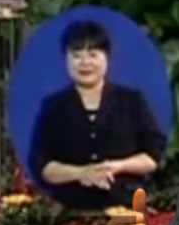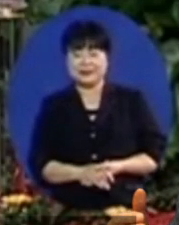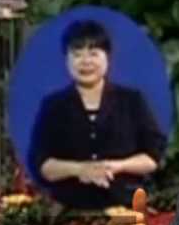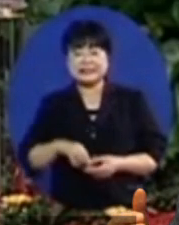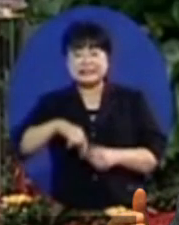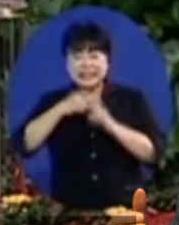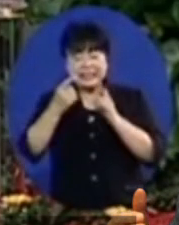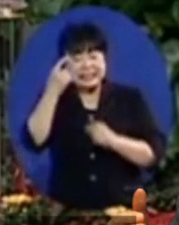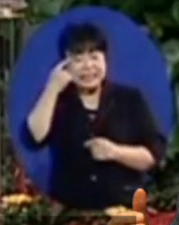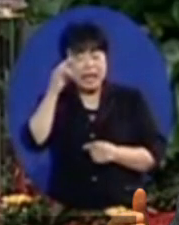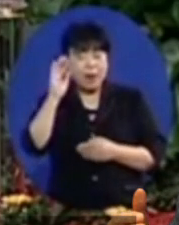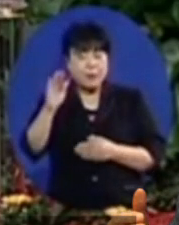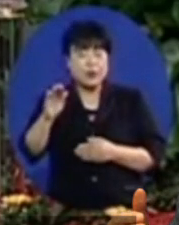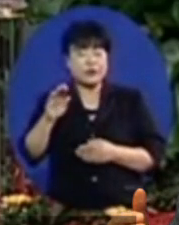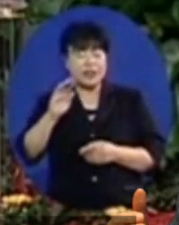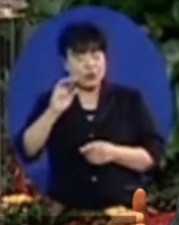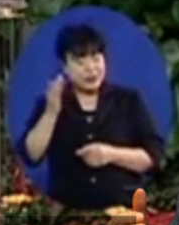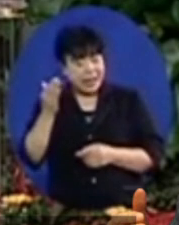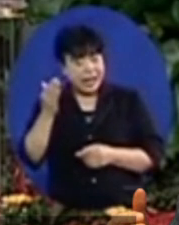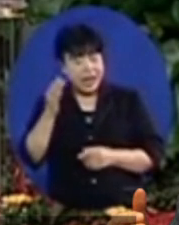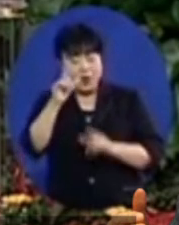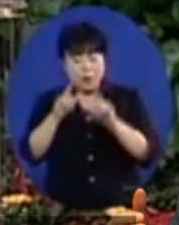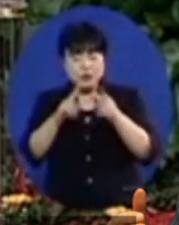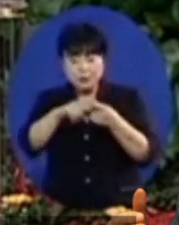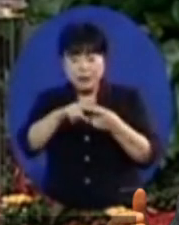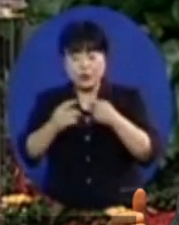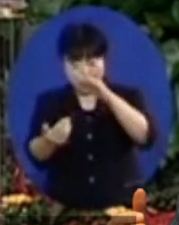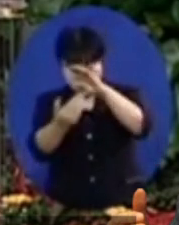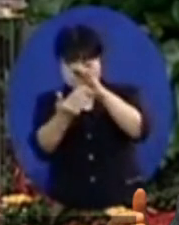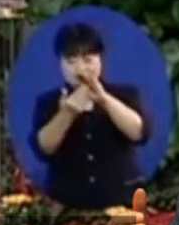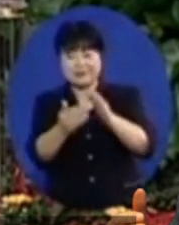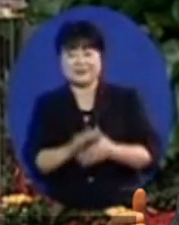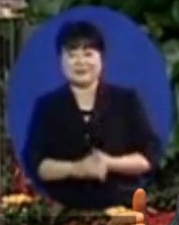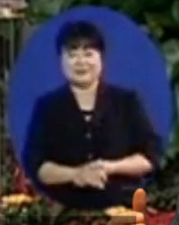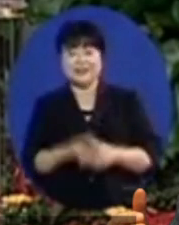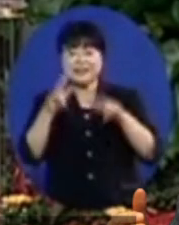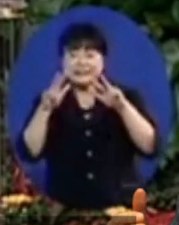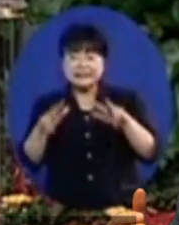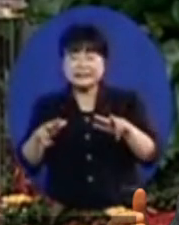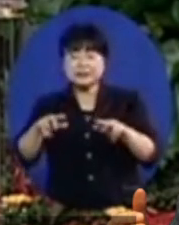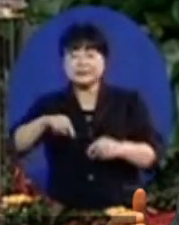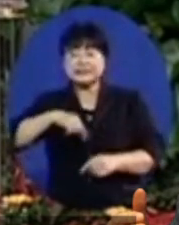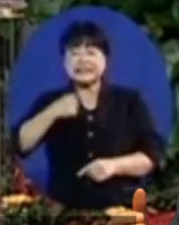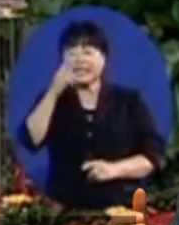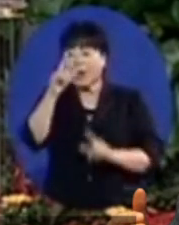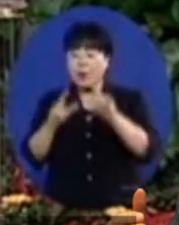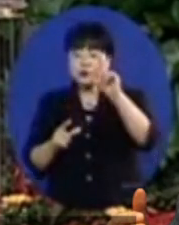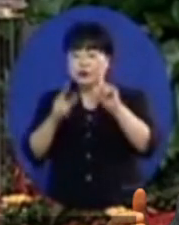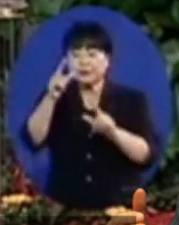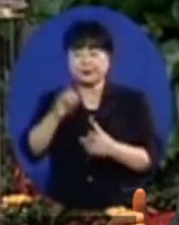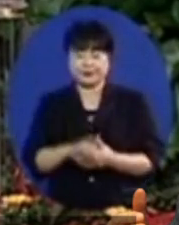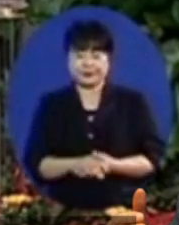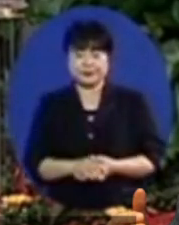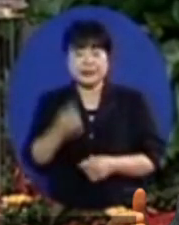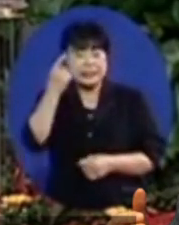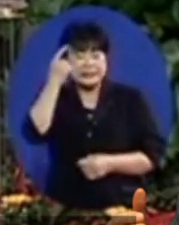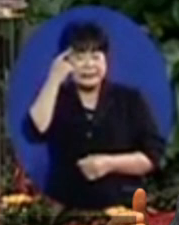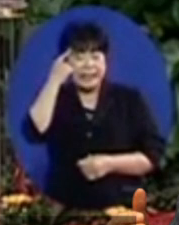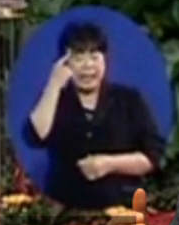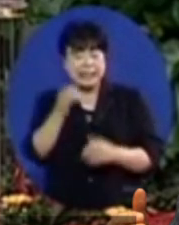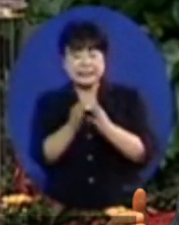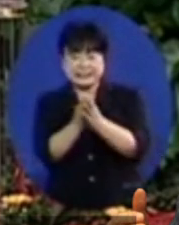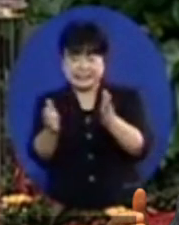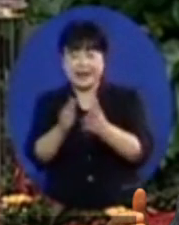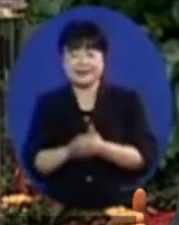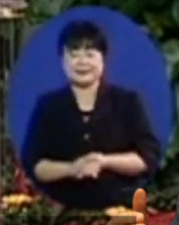자신이 어떻게 되겠다고 생각하는 모습대로 된다는 것입니다. 지금 자신의 모습은 자신의 생각에서 비롯된